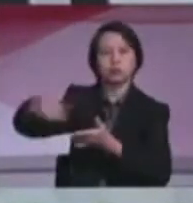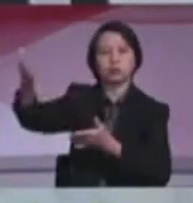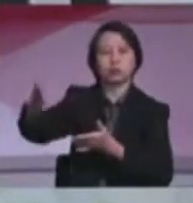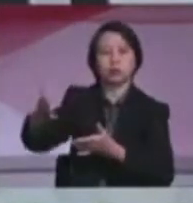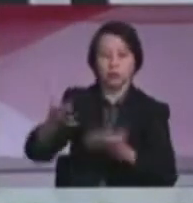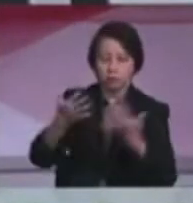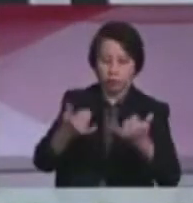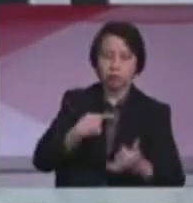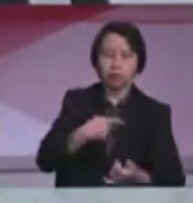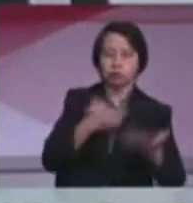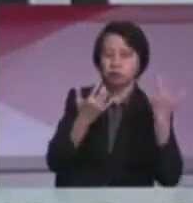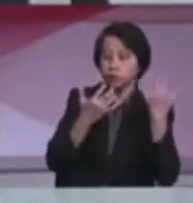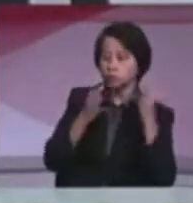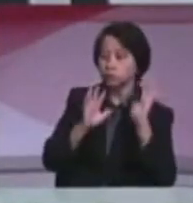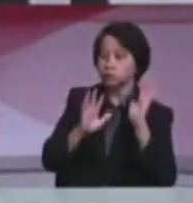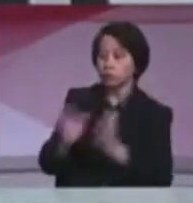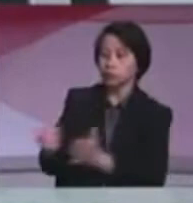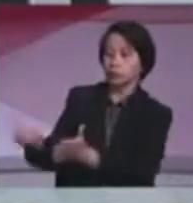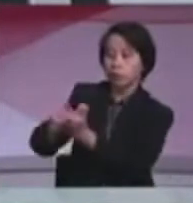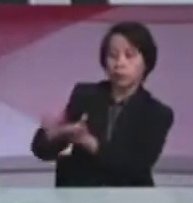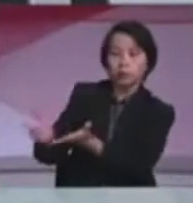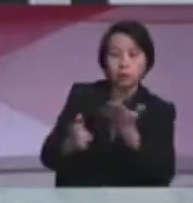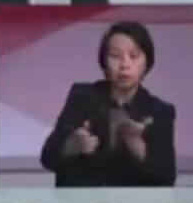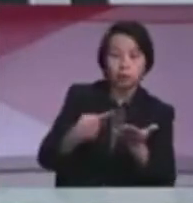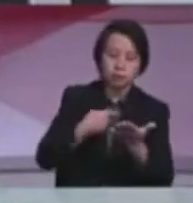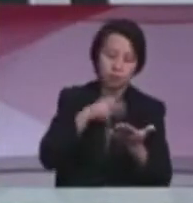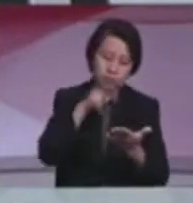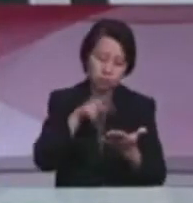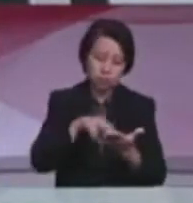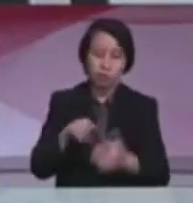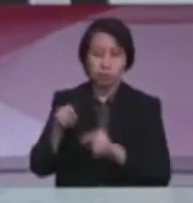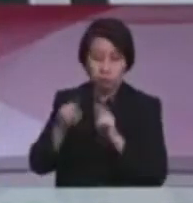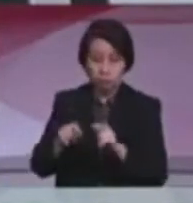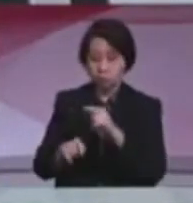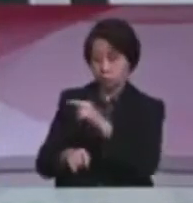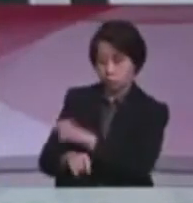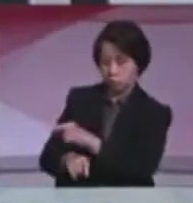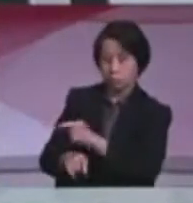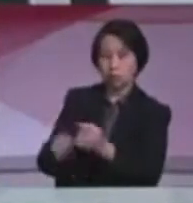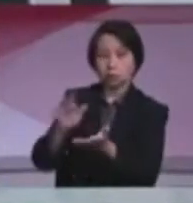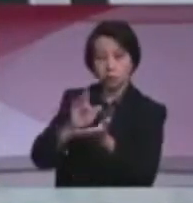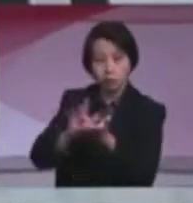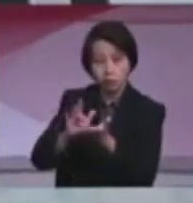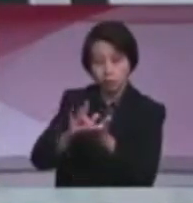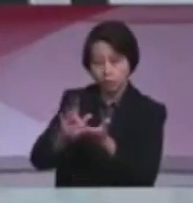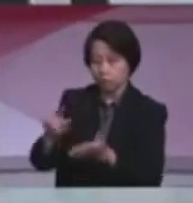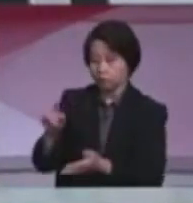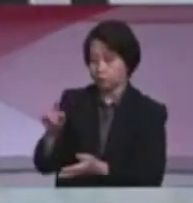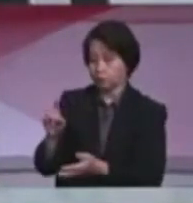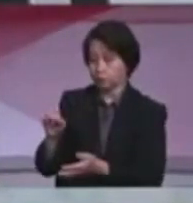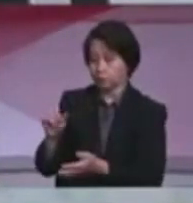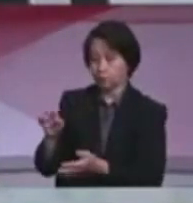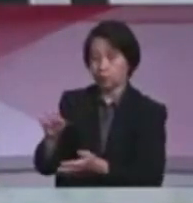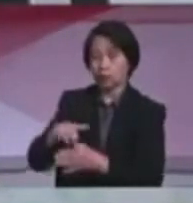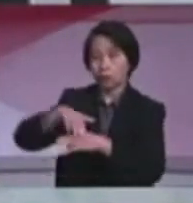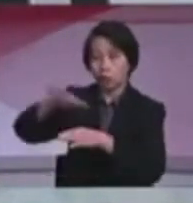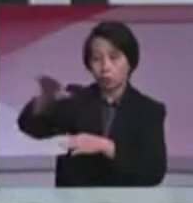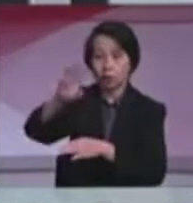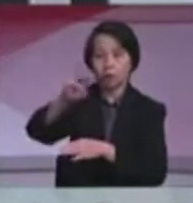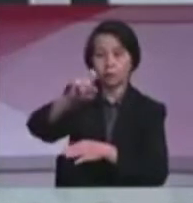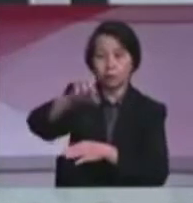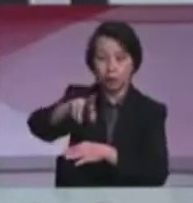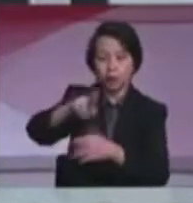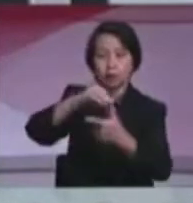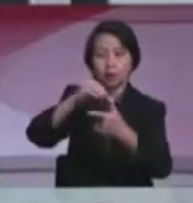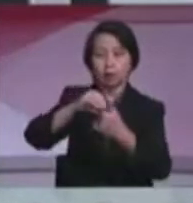masih menunggu untuk kita baca dan juga mereka kena hantar kalau dosier-dosier tersebut kepada NPRA ataupun